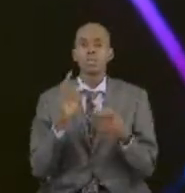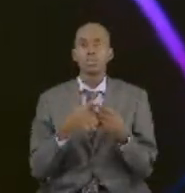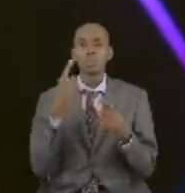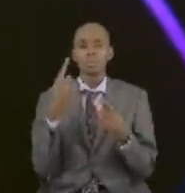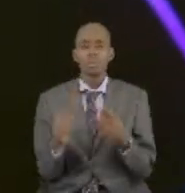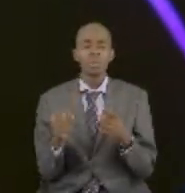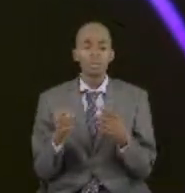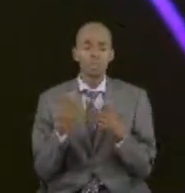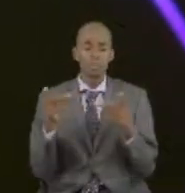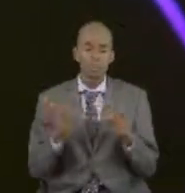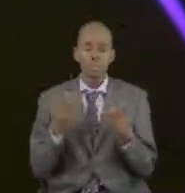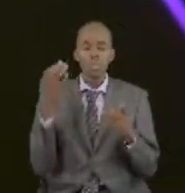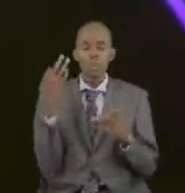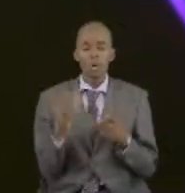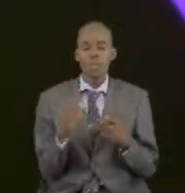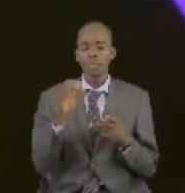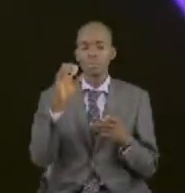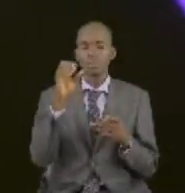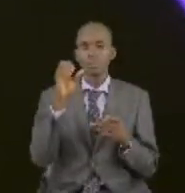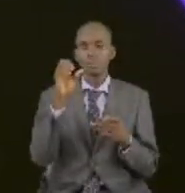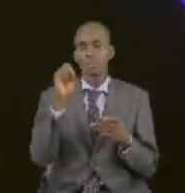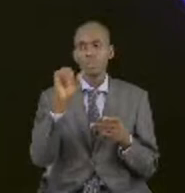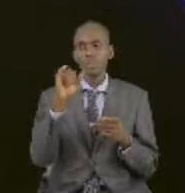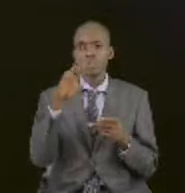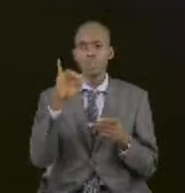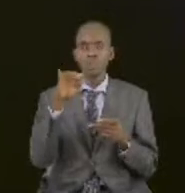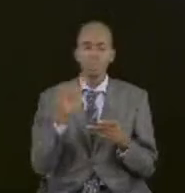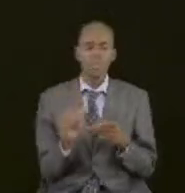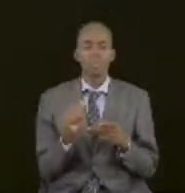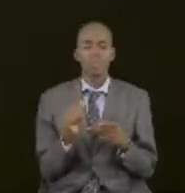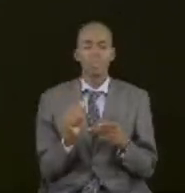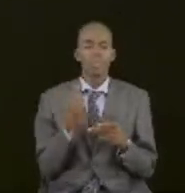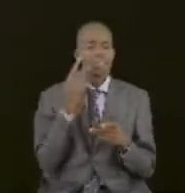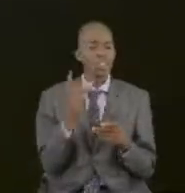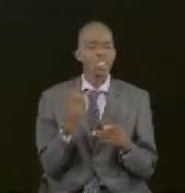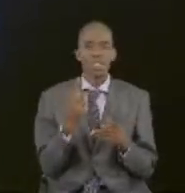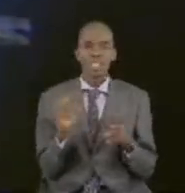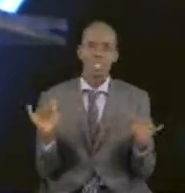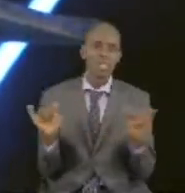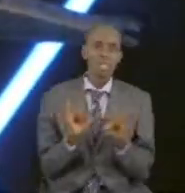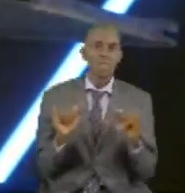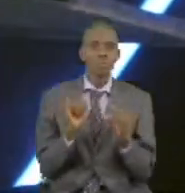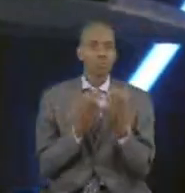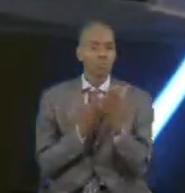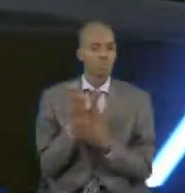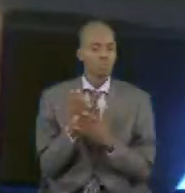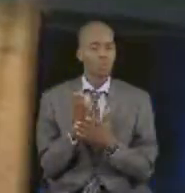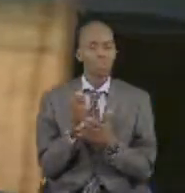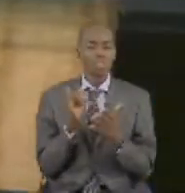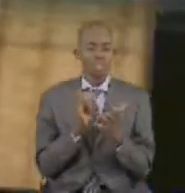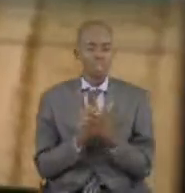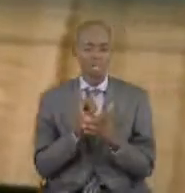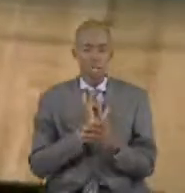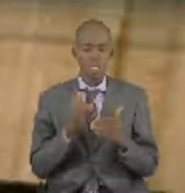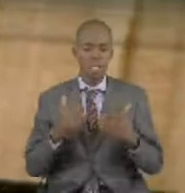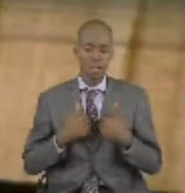et de la silésie qu'est-ce que pourquoi que celui là bas la même vérité que je dis là vers la même véracité